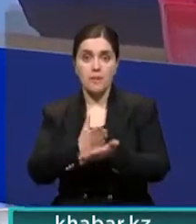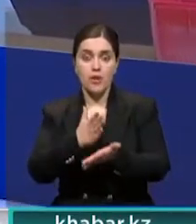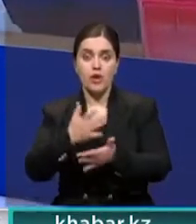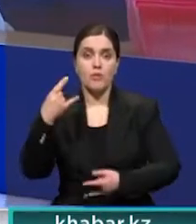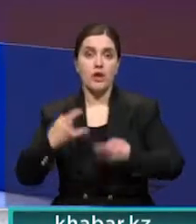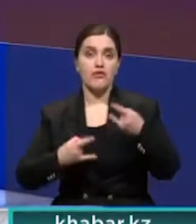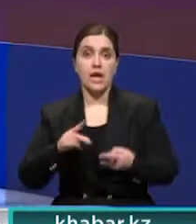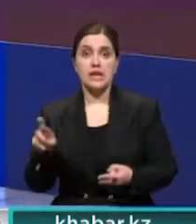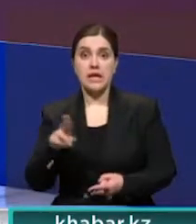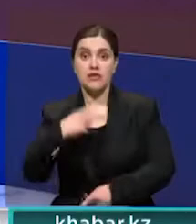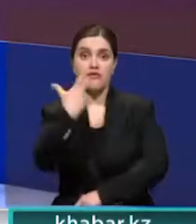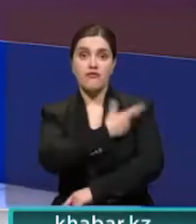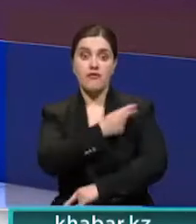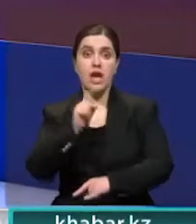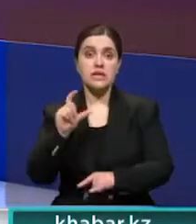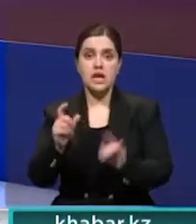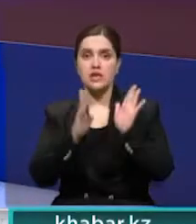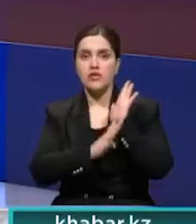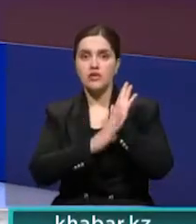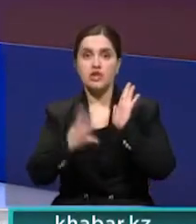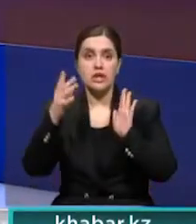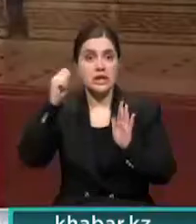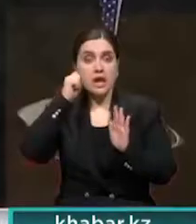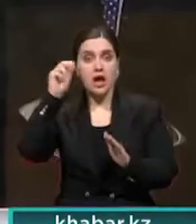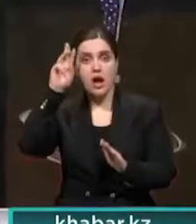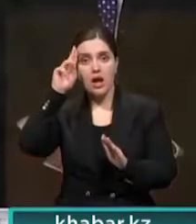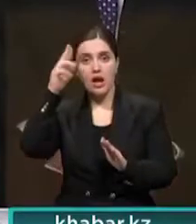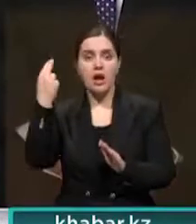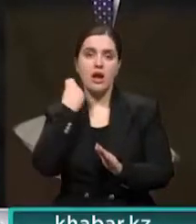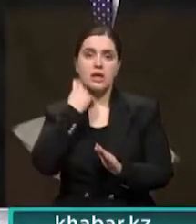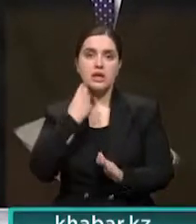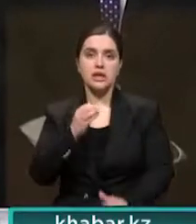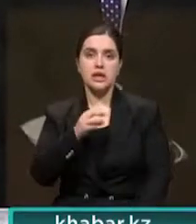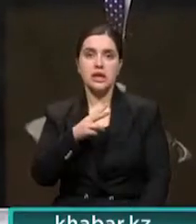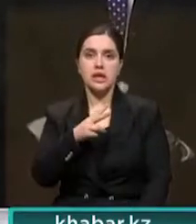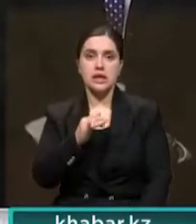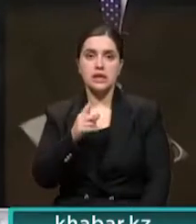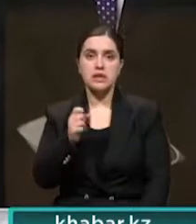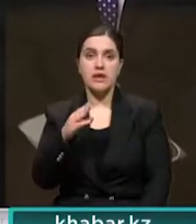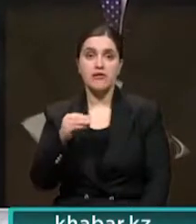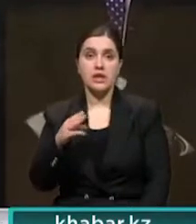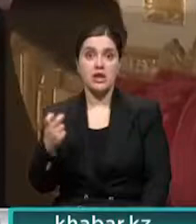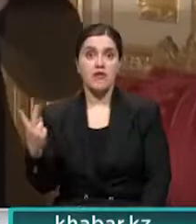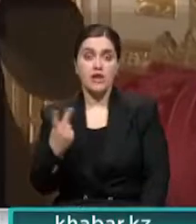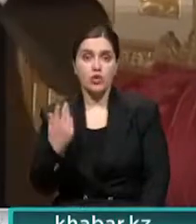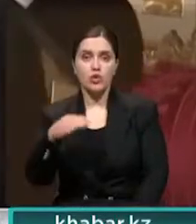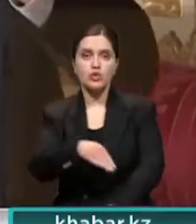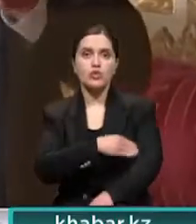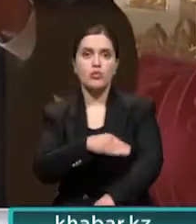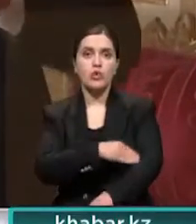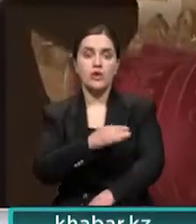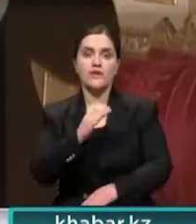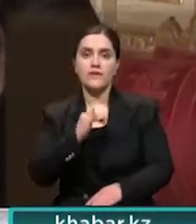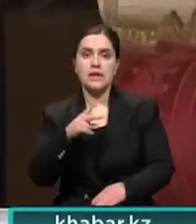А в январе вакцинировалась 94-летняя королева Елизавета II, ее супруг Филипп, которому в этом году,